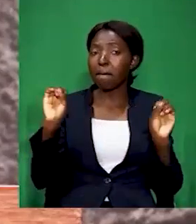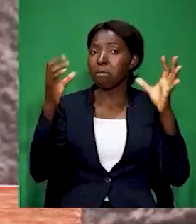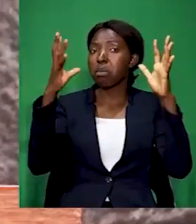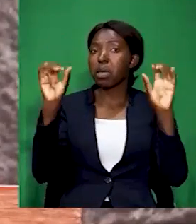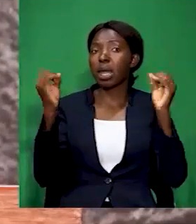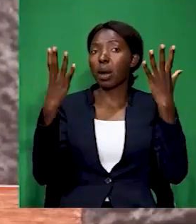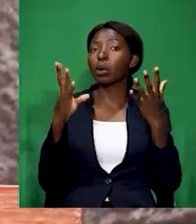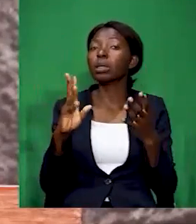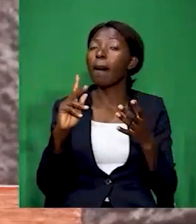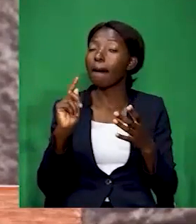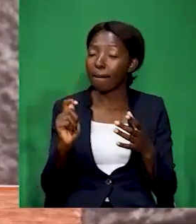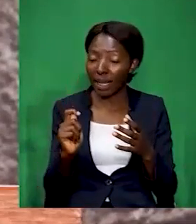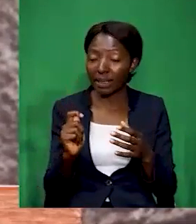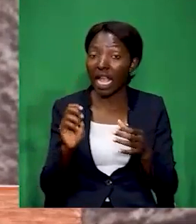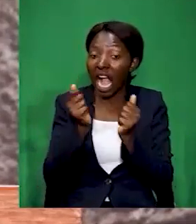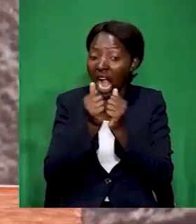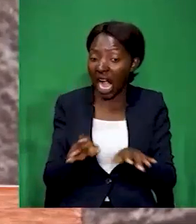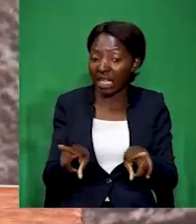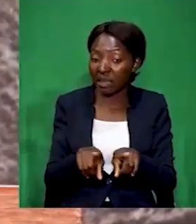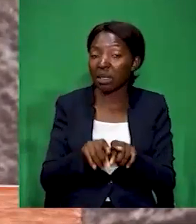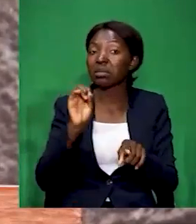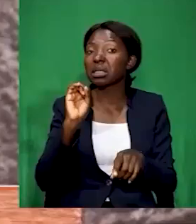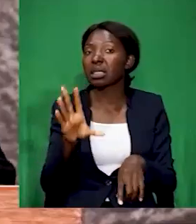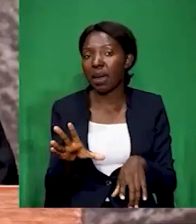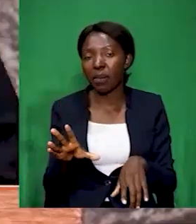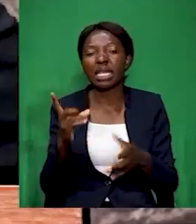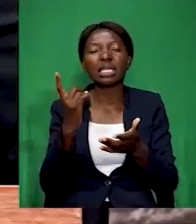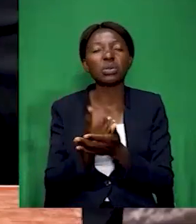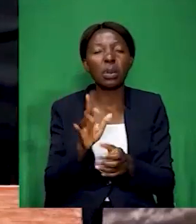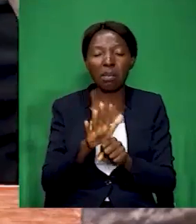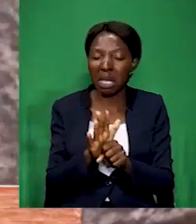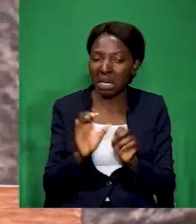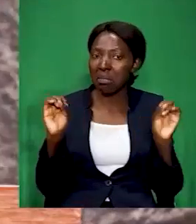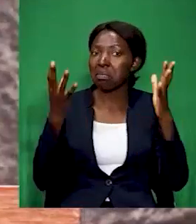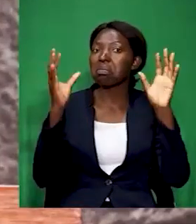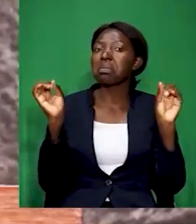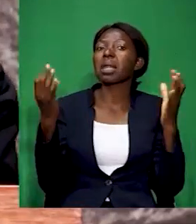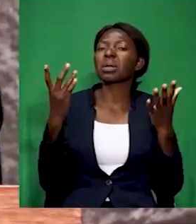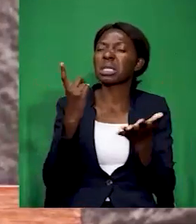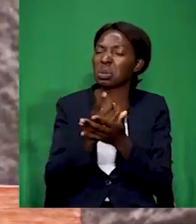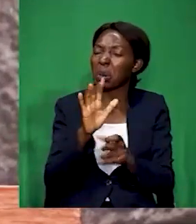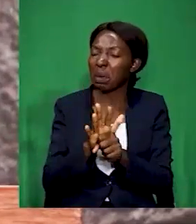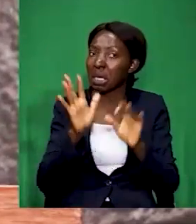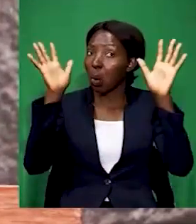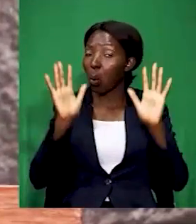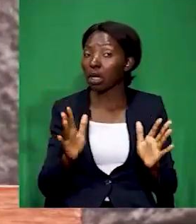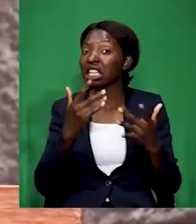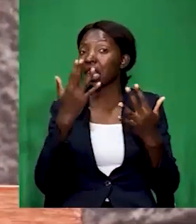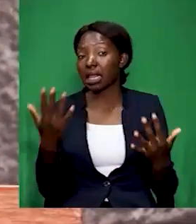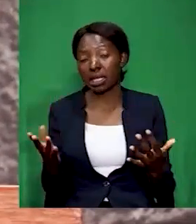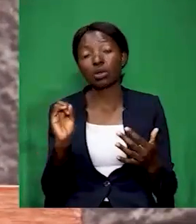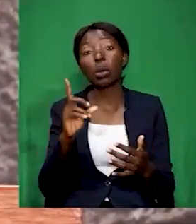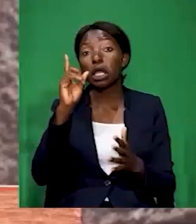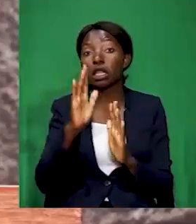mweyai nekuti ng'anga dzakafanana naSimon dzaitawo zvakare minana dzaita zvinoshamisa saka vhangeri